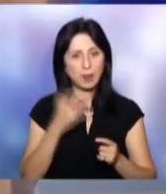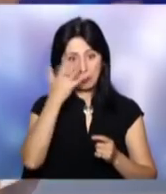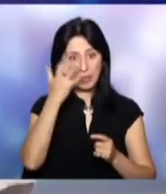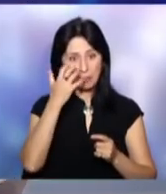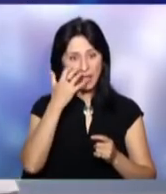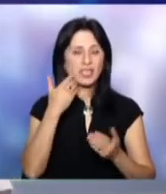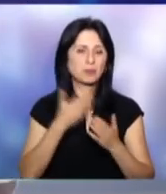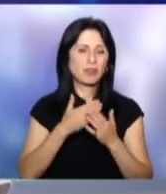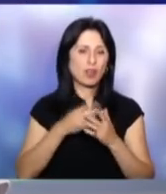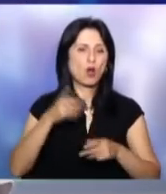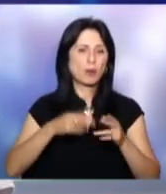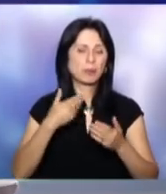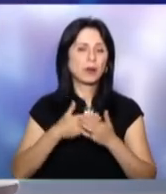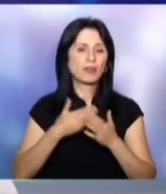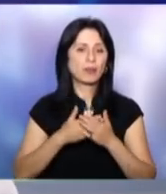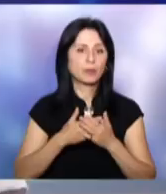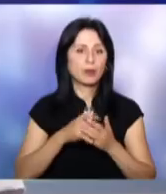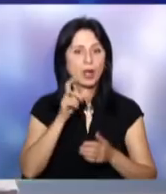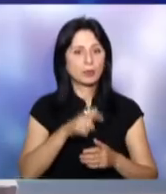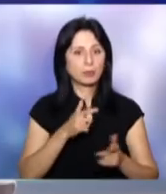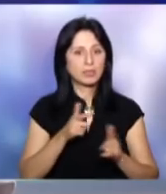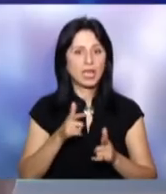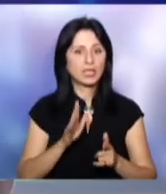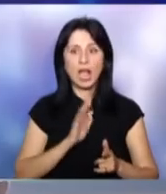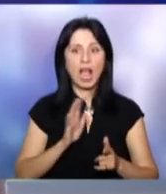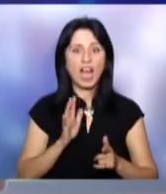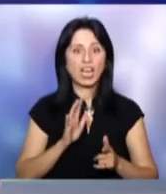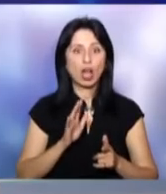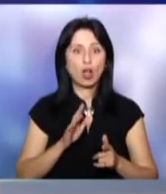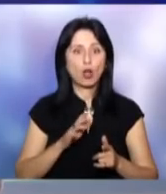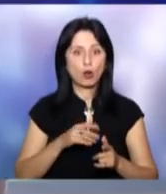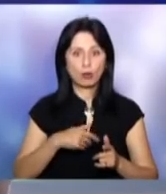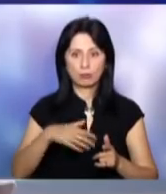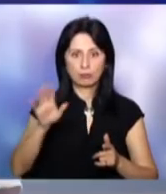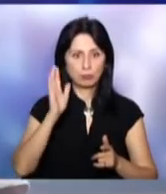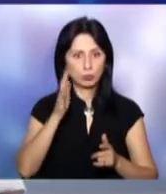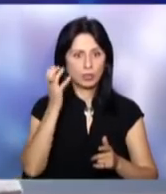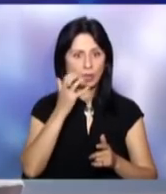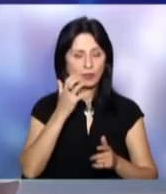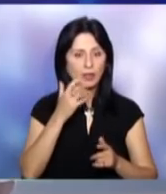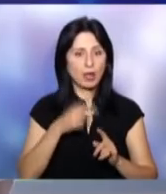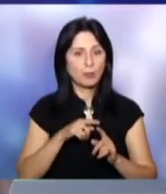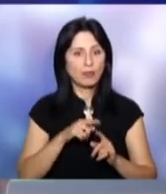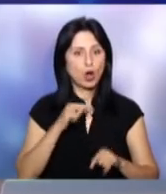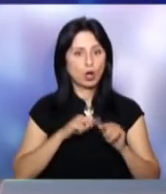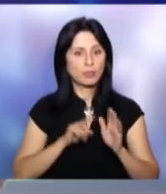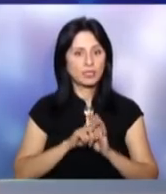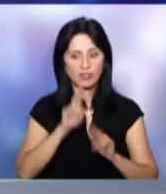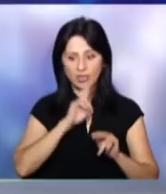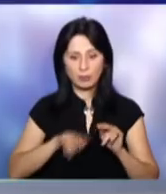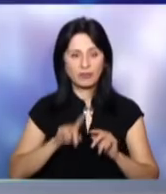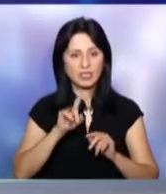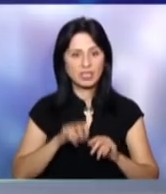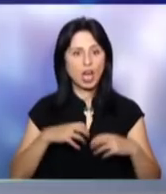ბრმანაწლავი, სპონტანურად გაკეთდა ოპერაცია, ადამიანი მზად არ იყო ამ ორგანოს გასაცემად და ორგანიზმი იწყებს დანაკლისის